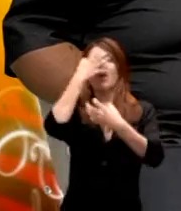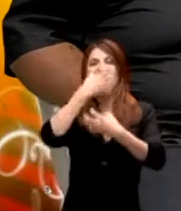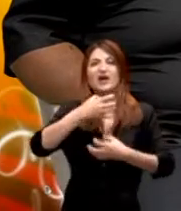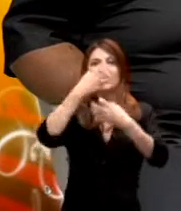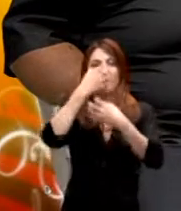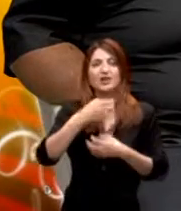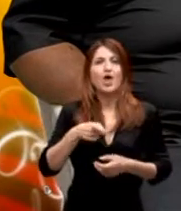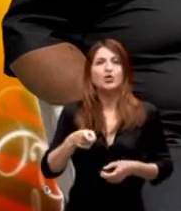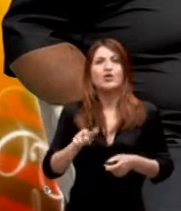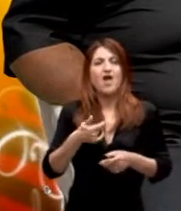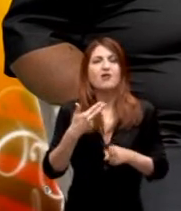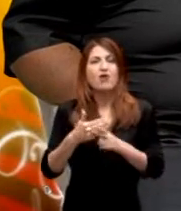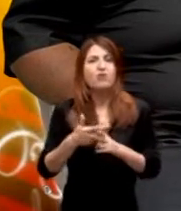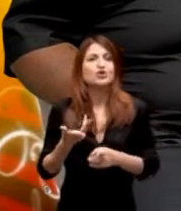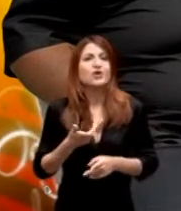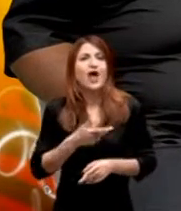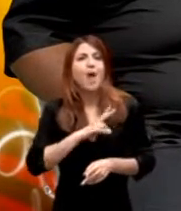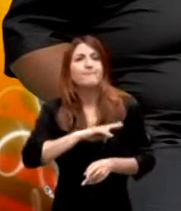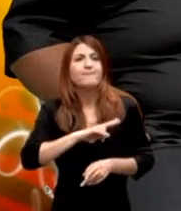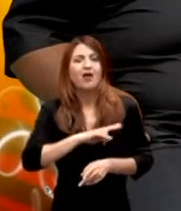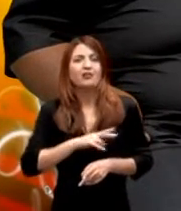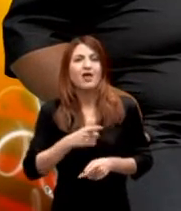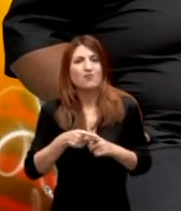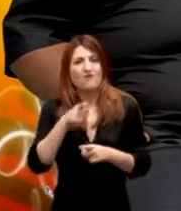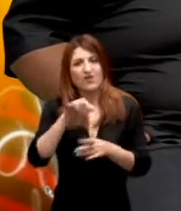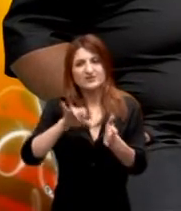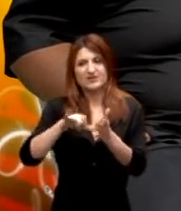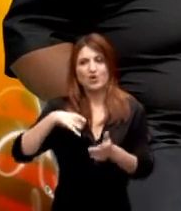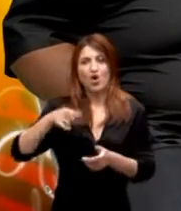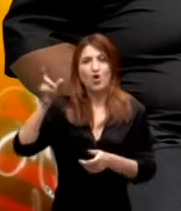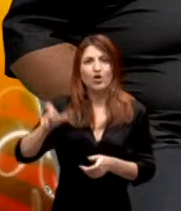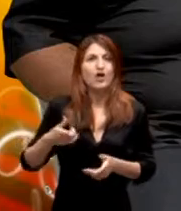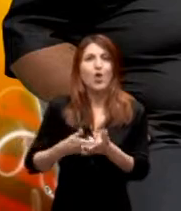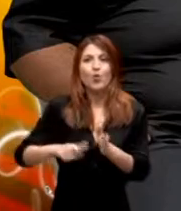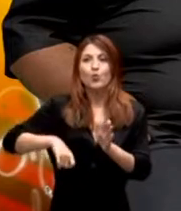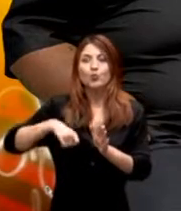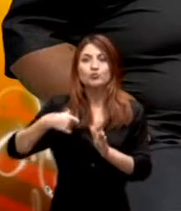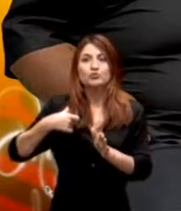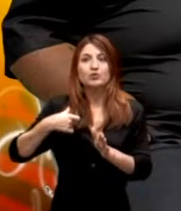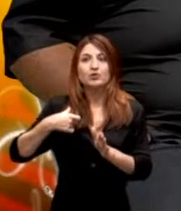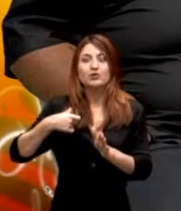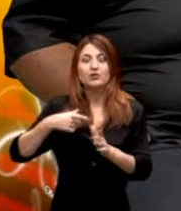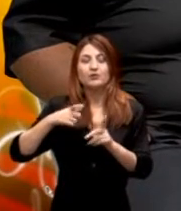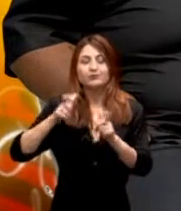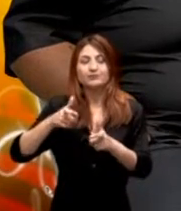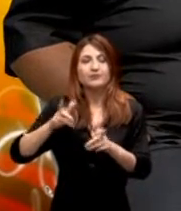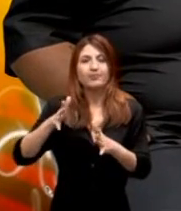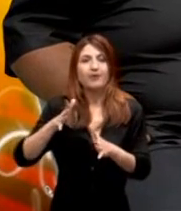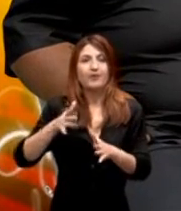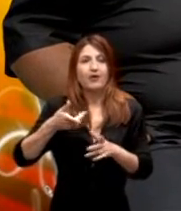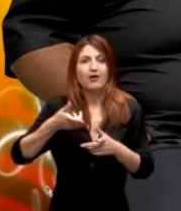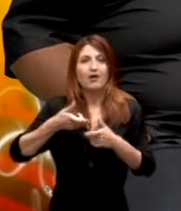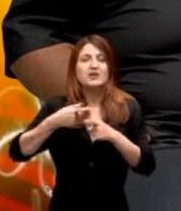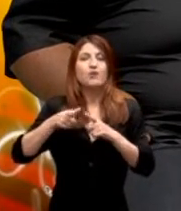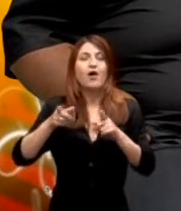ljudi pate. Mm-hmm. Nego baš u ovakvoj srednjoj dobi se može dogoditi da se ujutro ne probude. Zato što se dogodi